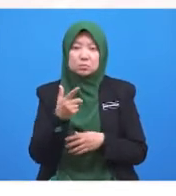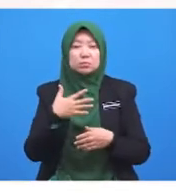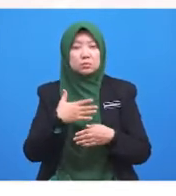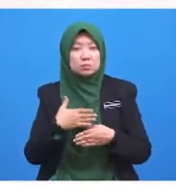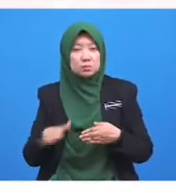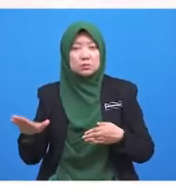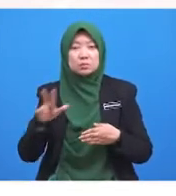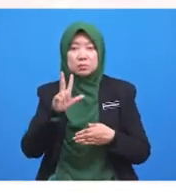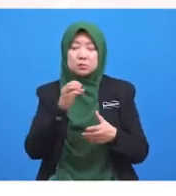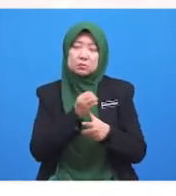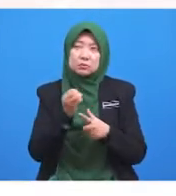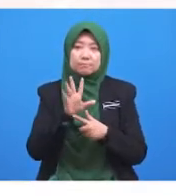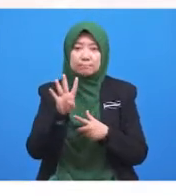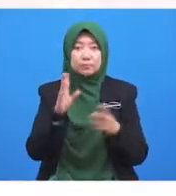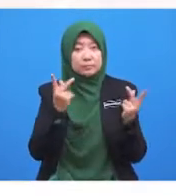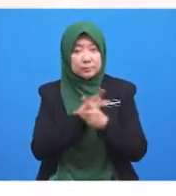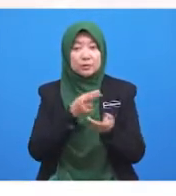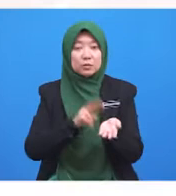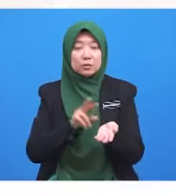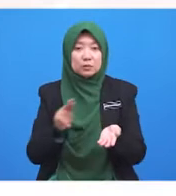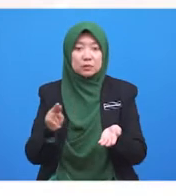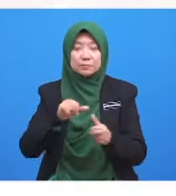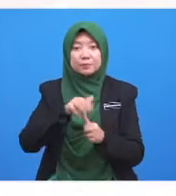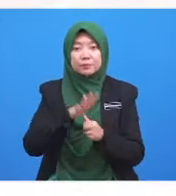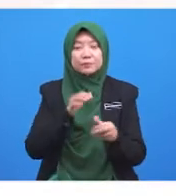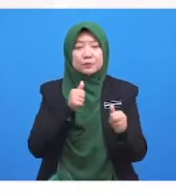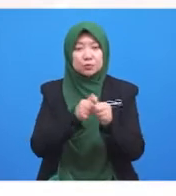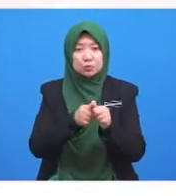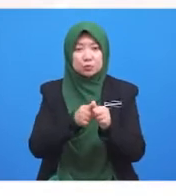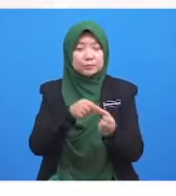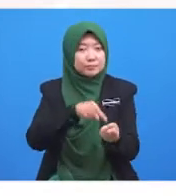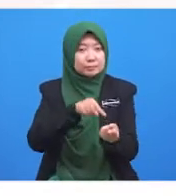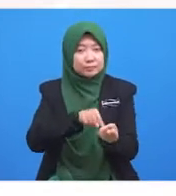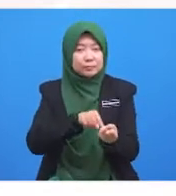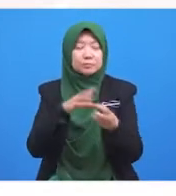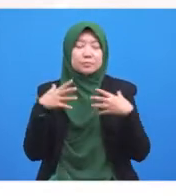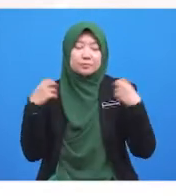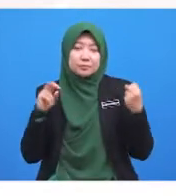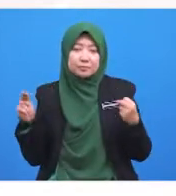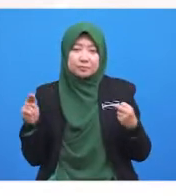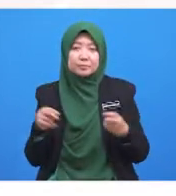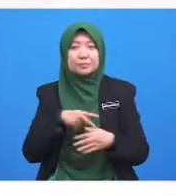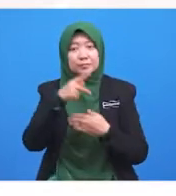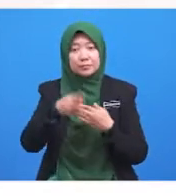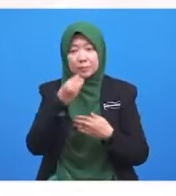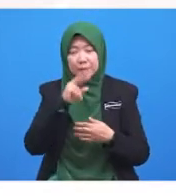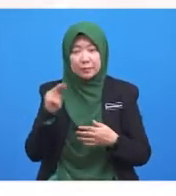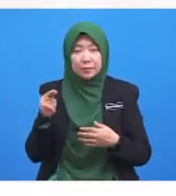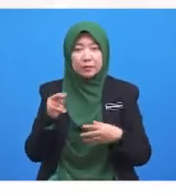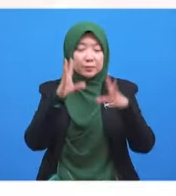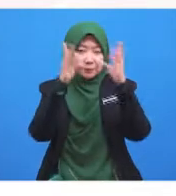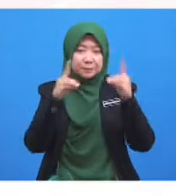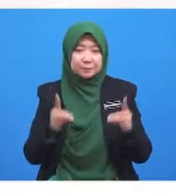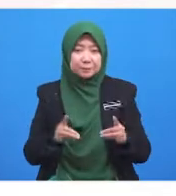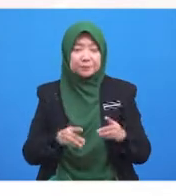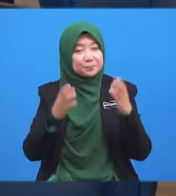3 hingga 4 rawatan. Kesan terpulang kepada kondisi otot, kadar kesihatan dan program pemakanan atau diet